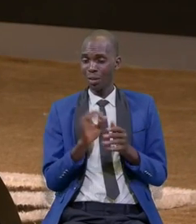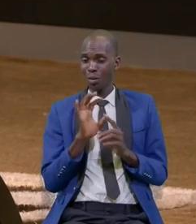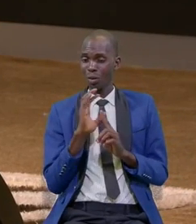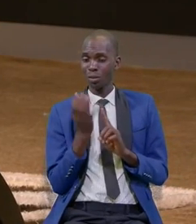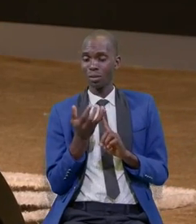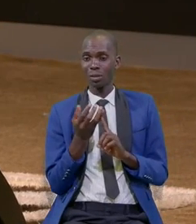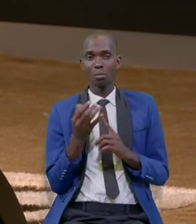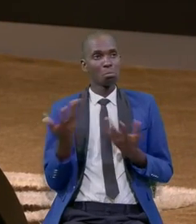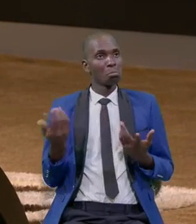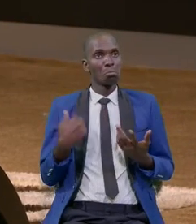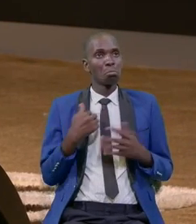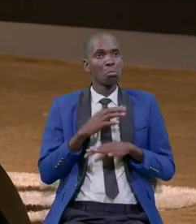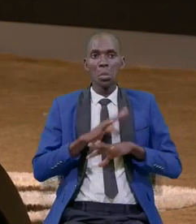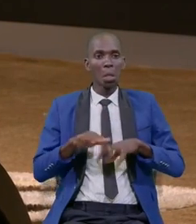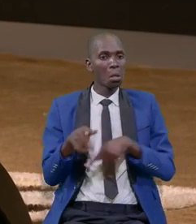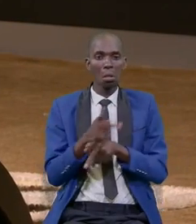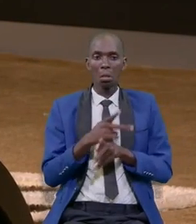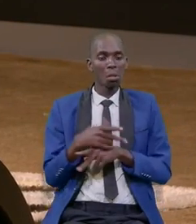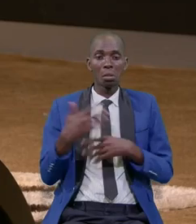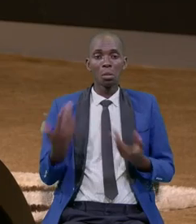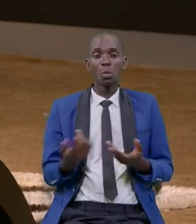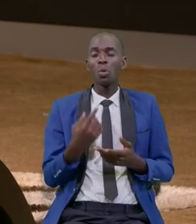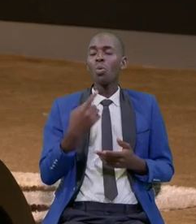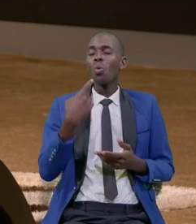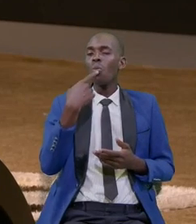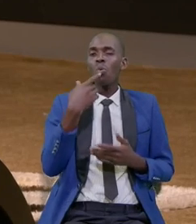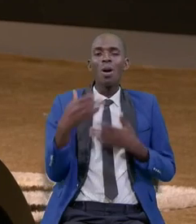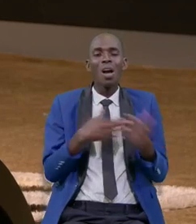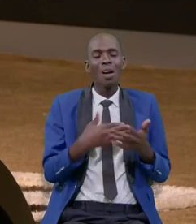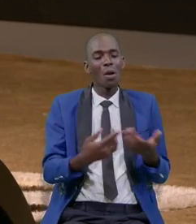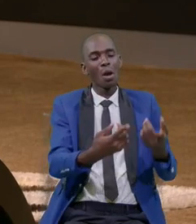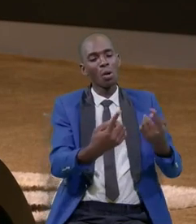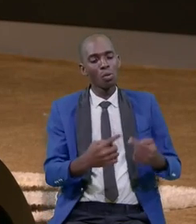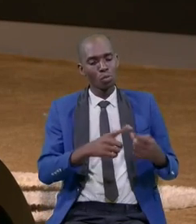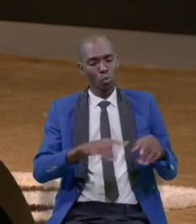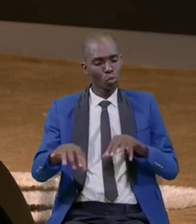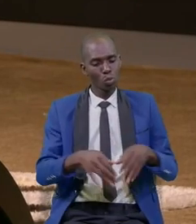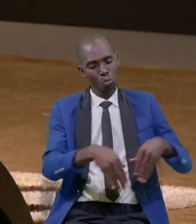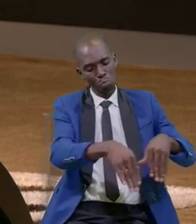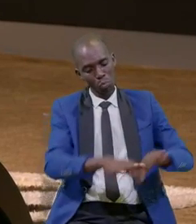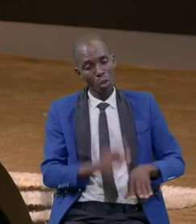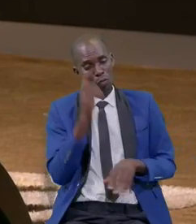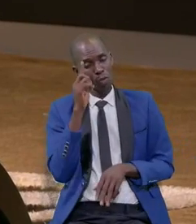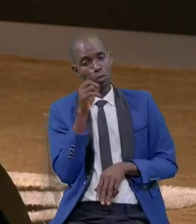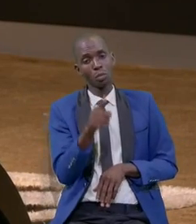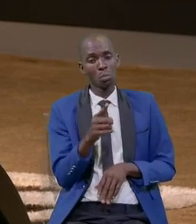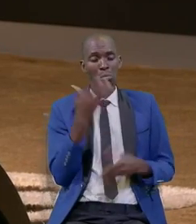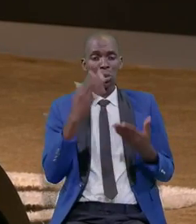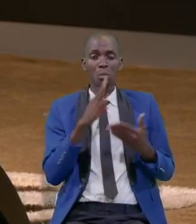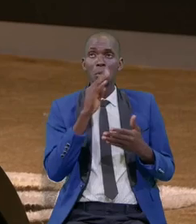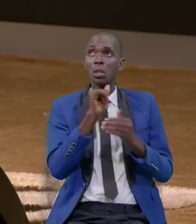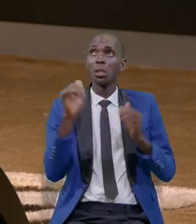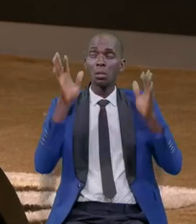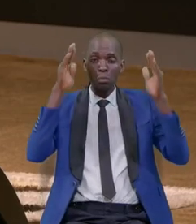état. Moi, peu importe celui qui vient, un grand pasteur,